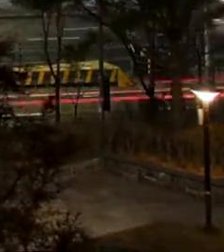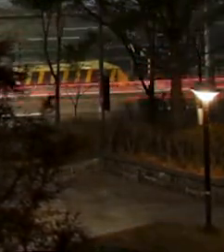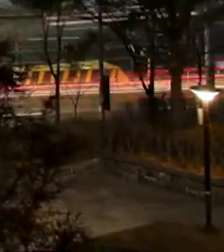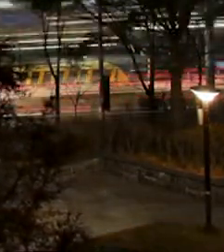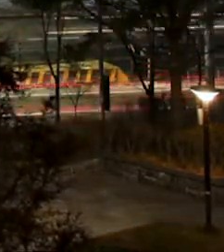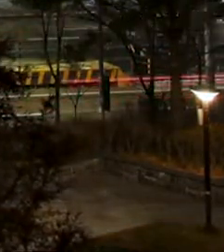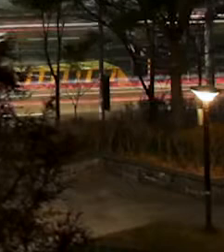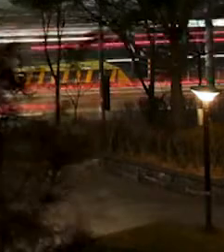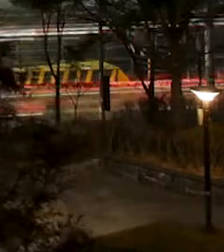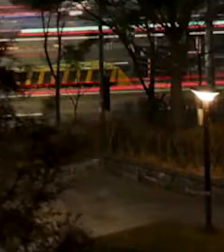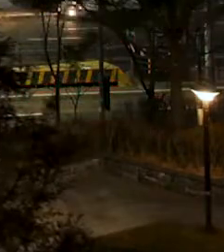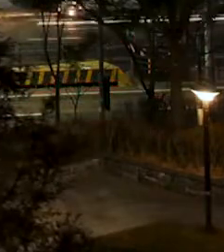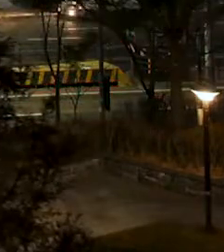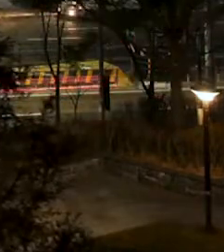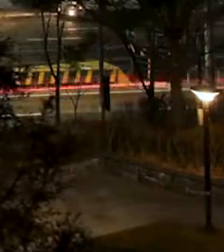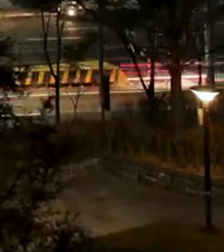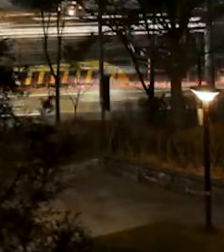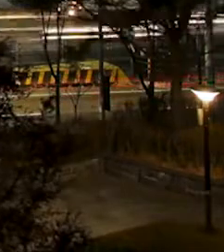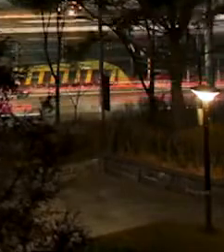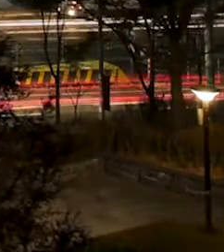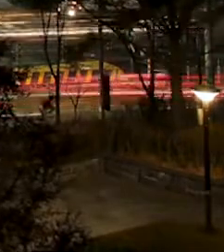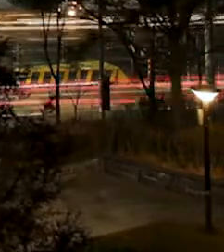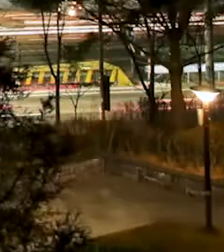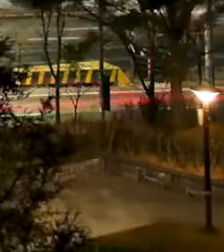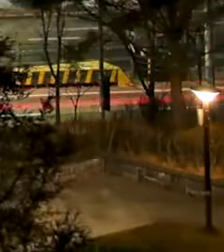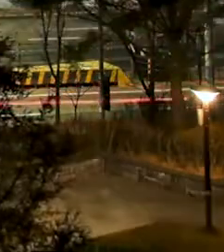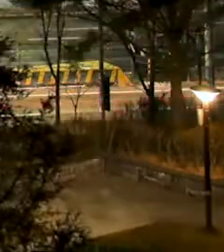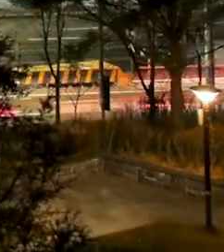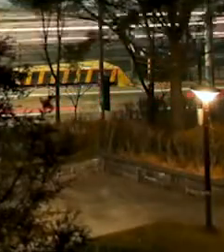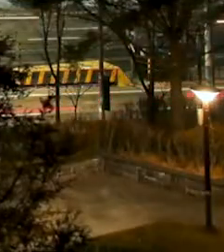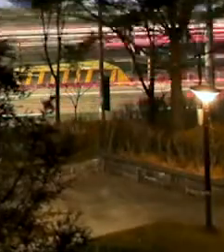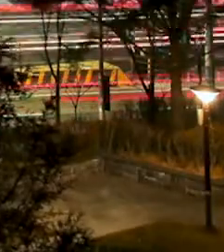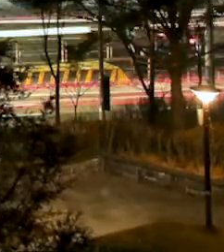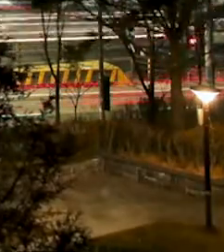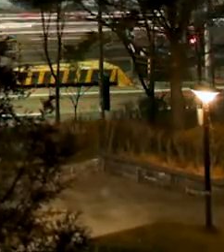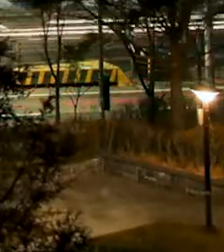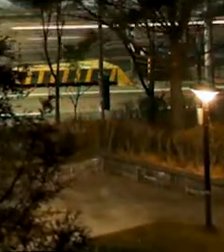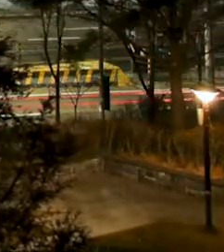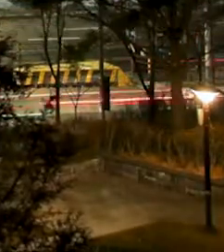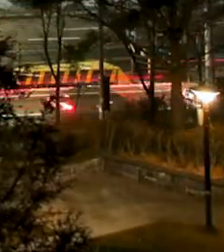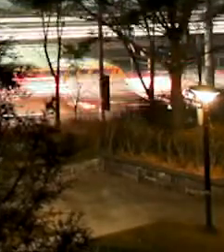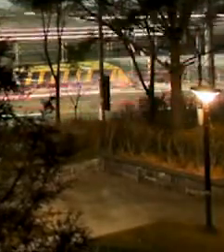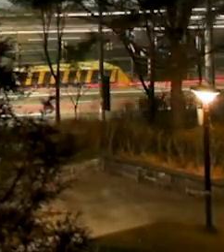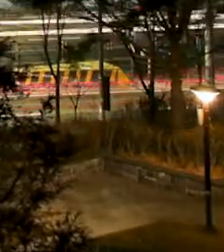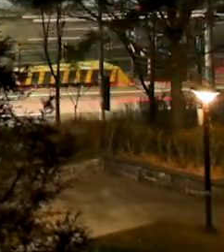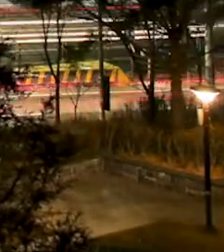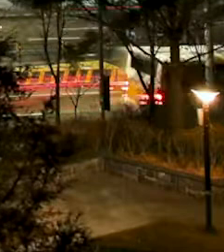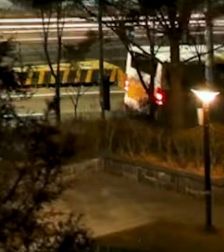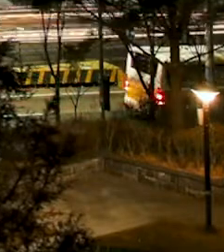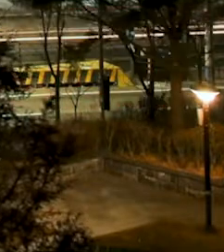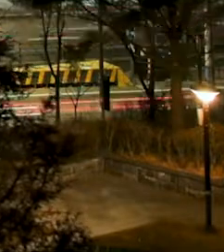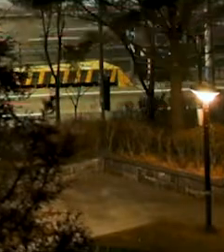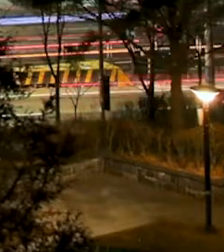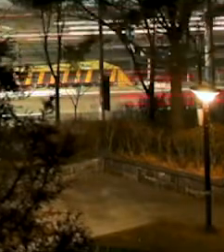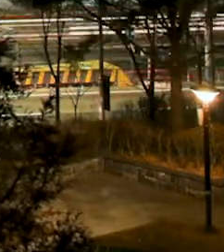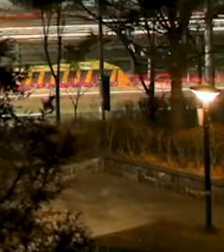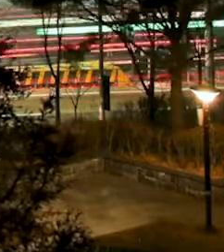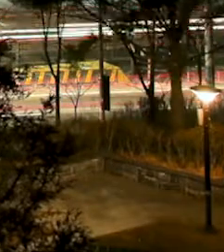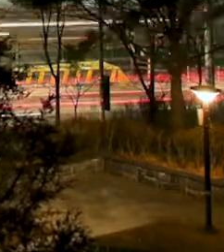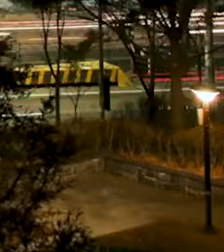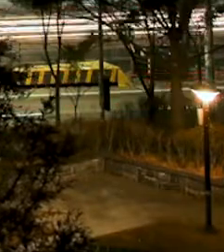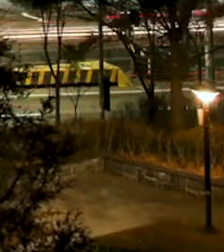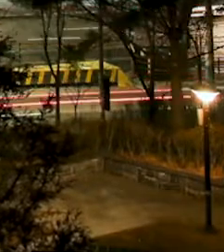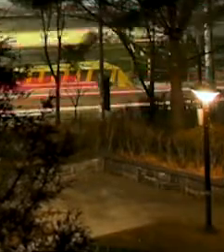중랑천 제1체육공원에서 새마을 방역봉사대 발진식이 열렸습니다. 6월 16일 청량리 청가물시장에서